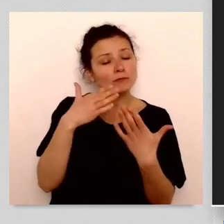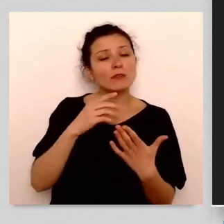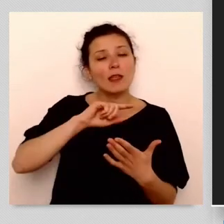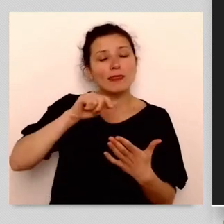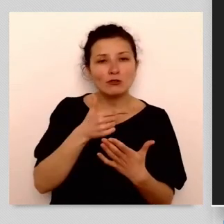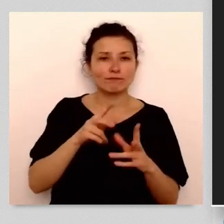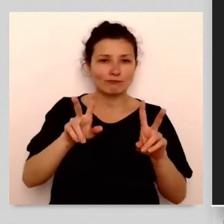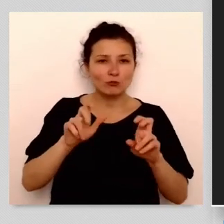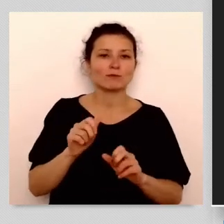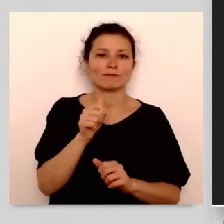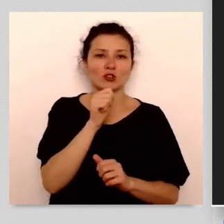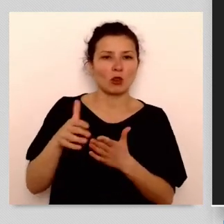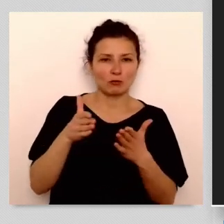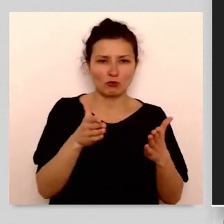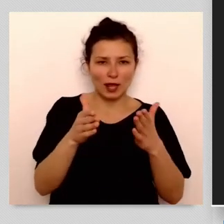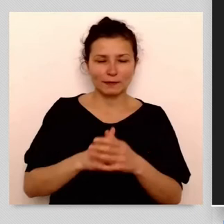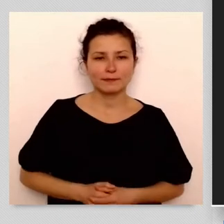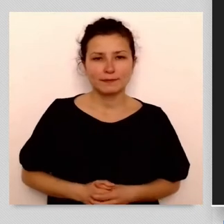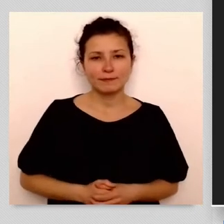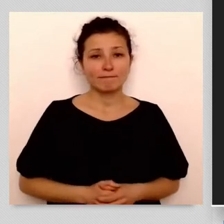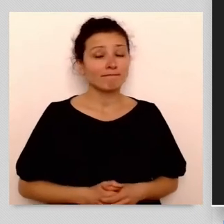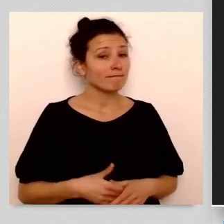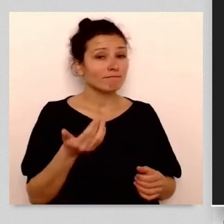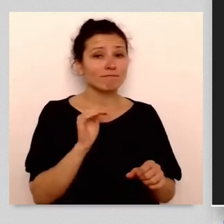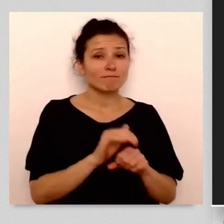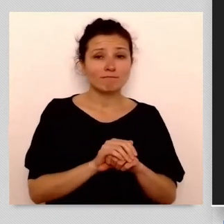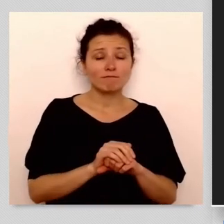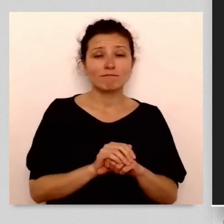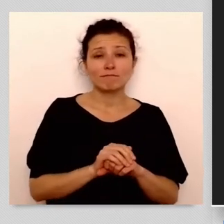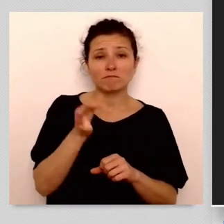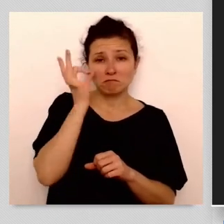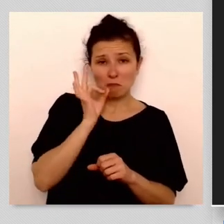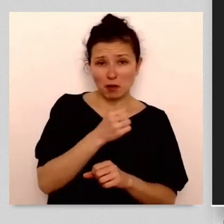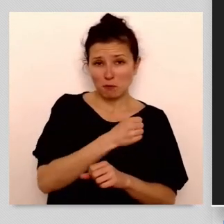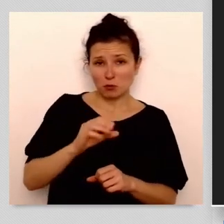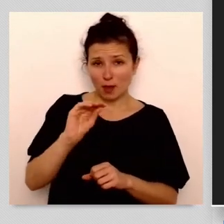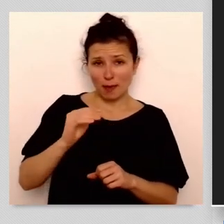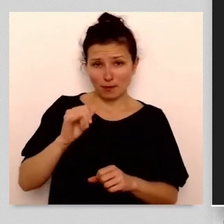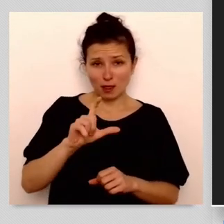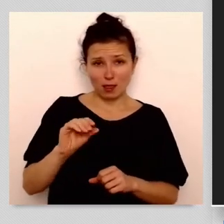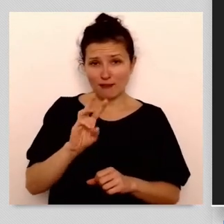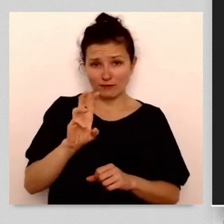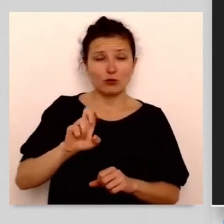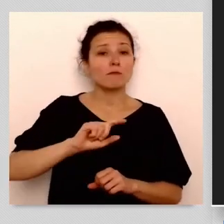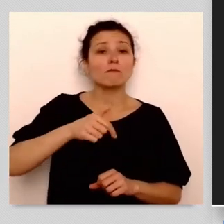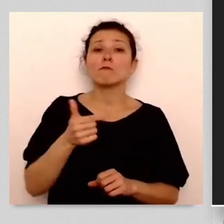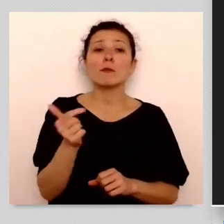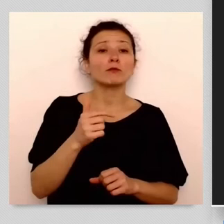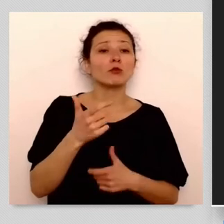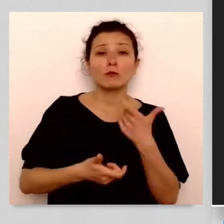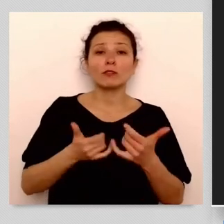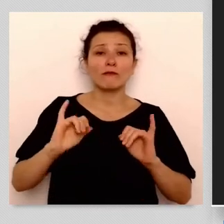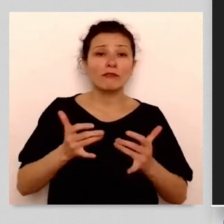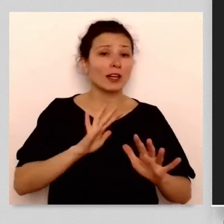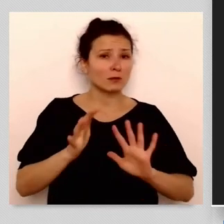szlakiem. Ponieważ rzeczywiście, i tutaj zgadzam się z panią poseł Emilewicz, powinniśmy robić to jak najbardziej